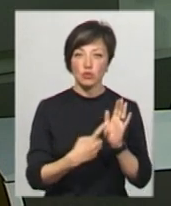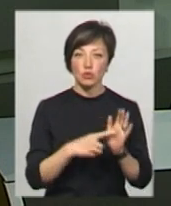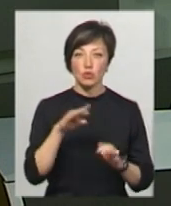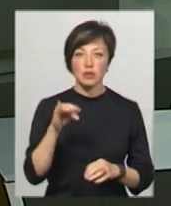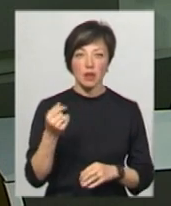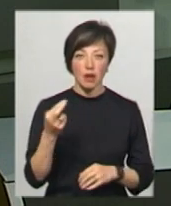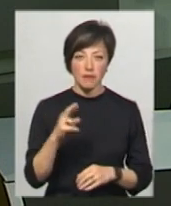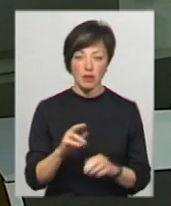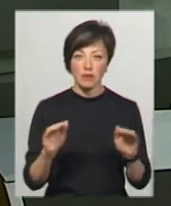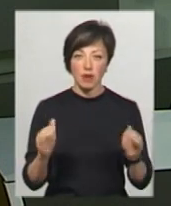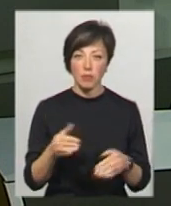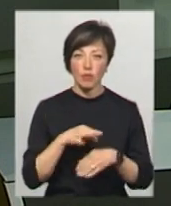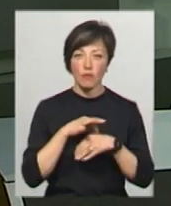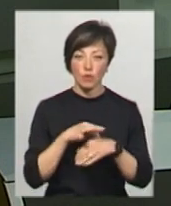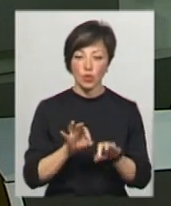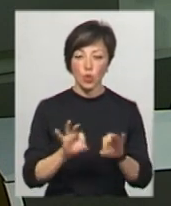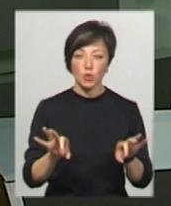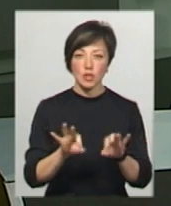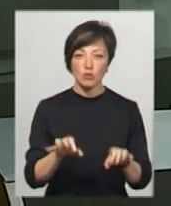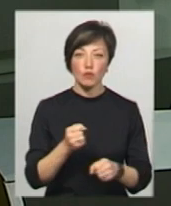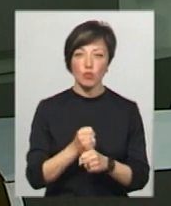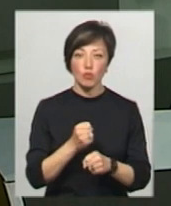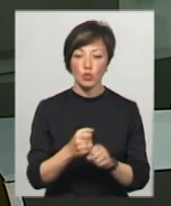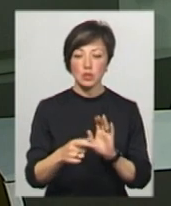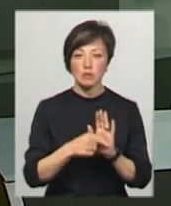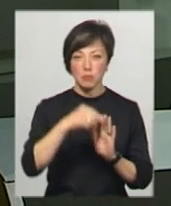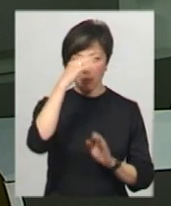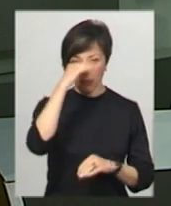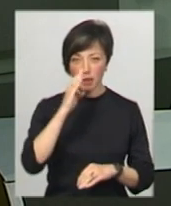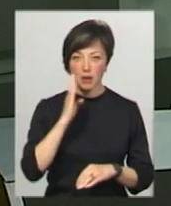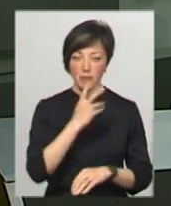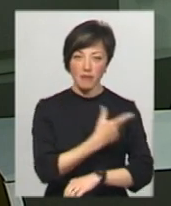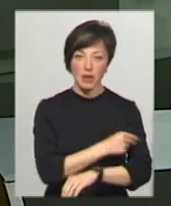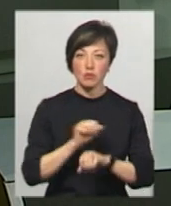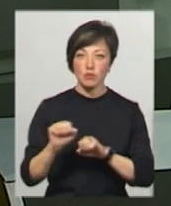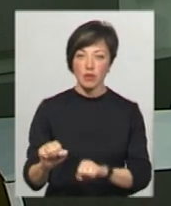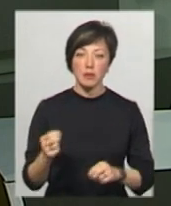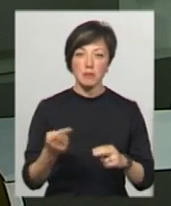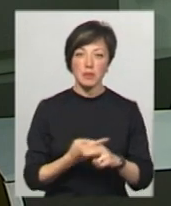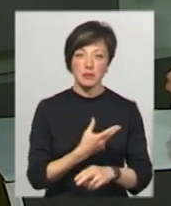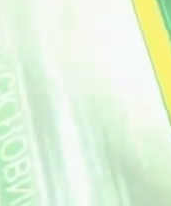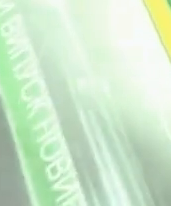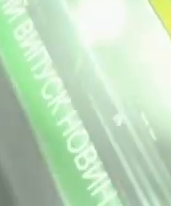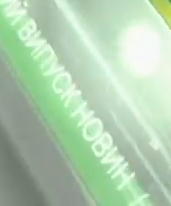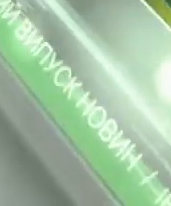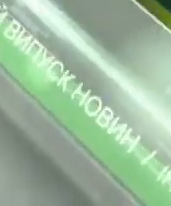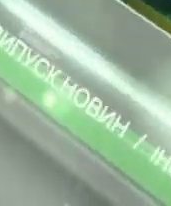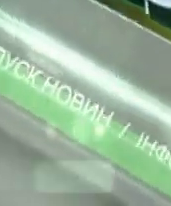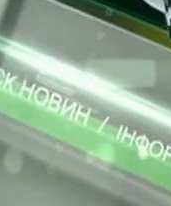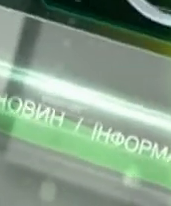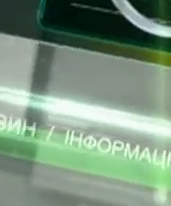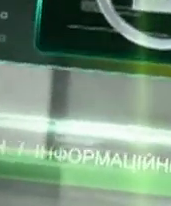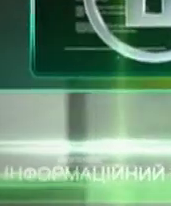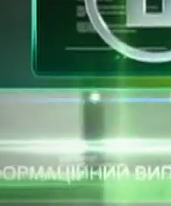травня. В її рамках проводитимуть роз'яснювальну роботу з батьками та вакцинуватимуть нещеплених дітей та дорослих.